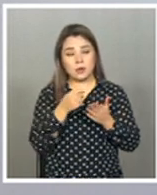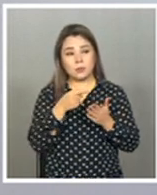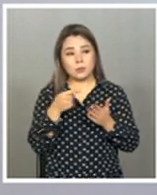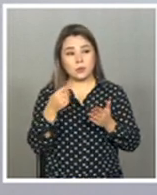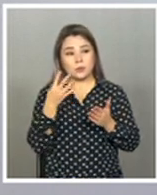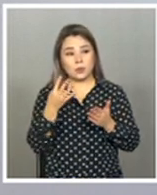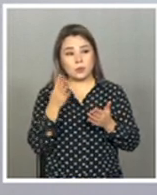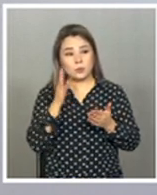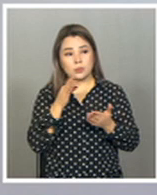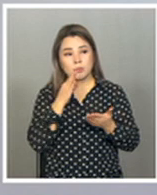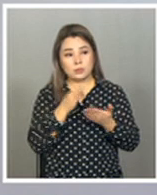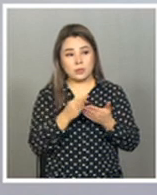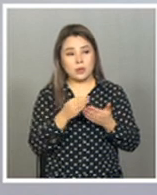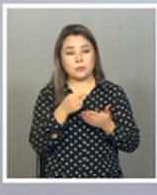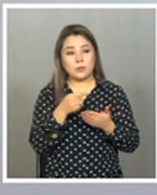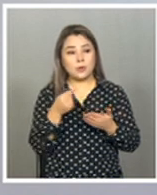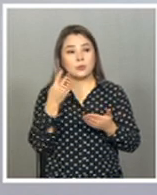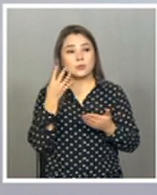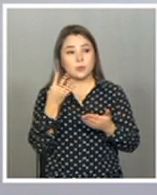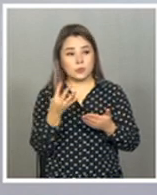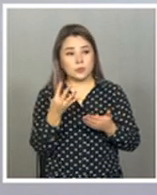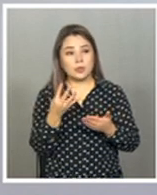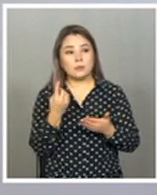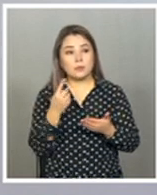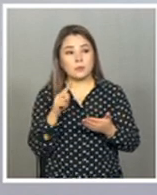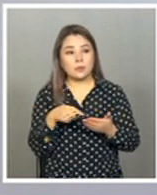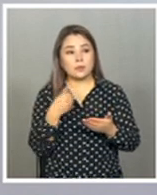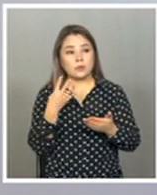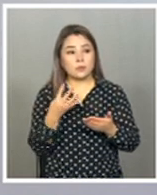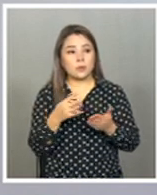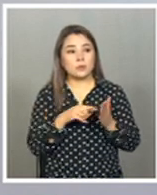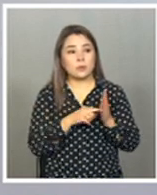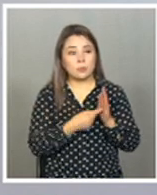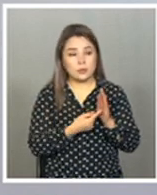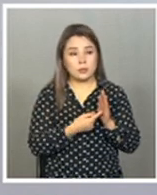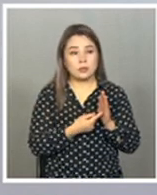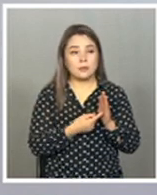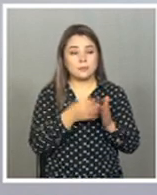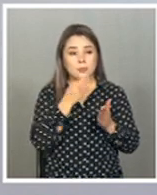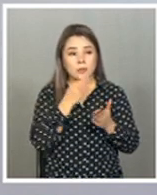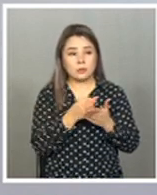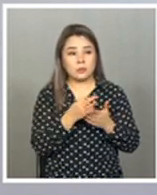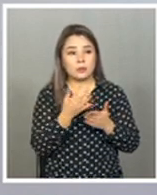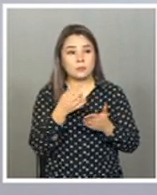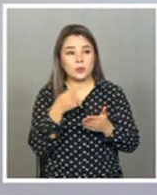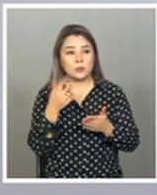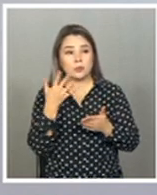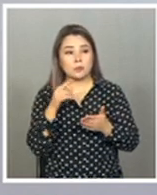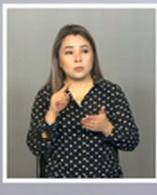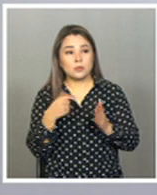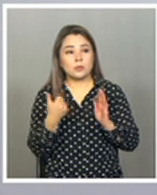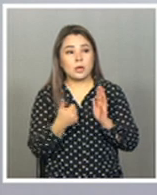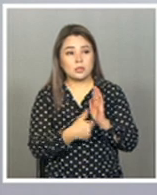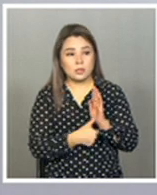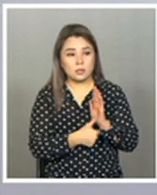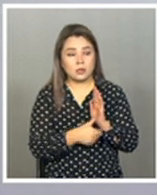болды. Ал минус 4-ті 1,4-ке көбейтіп, бұл өрнектің мәні минус 5,16-ға тең екенін